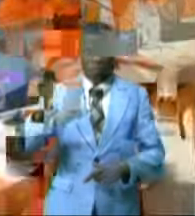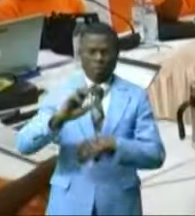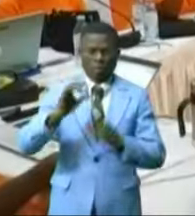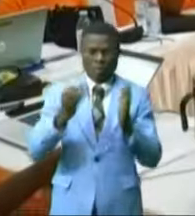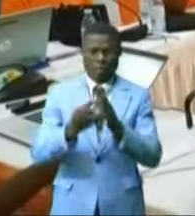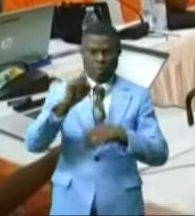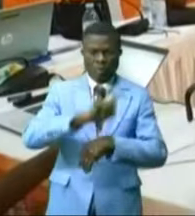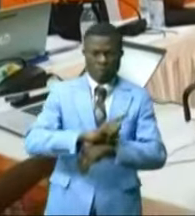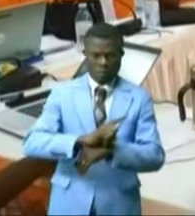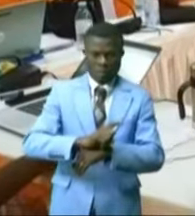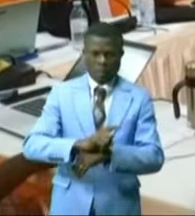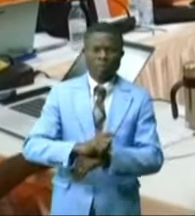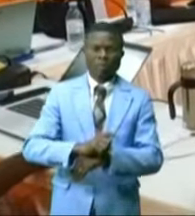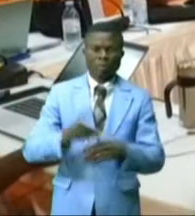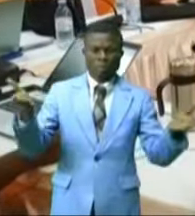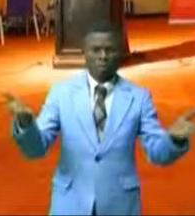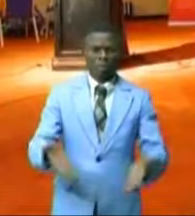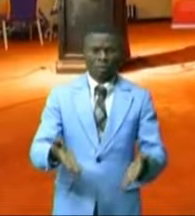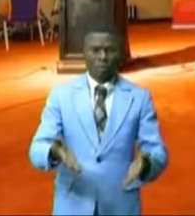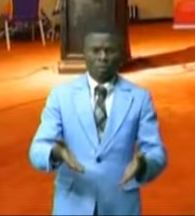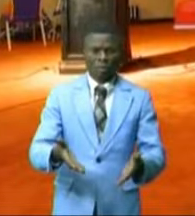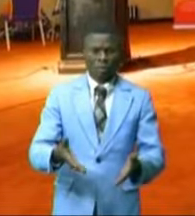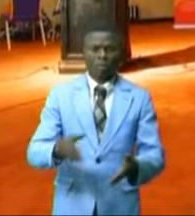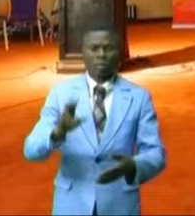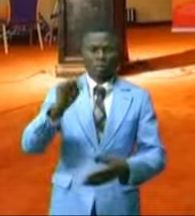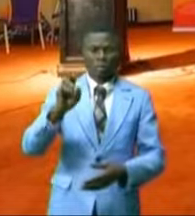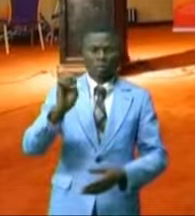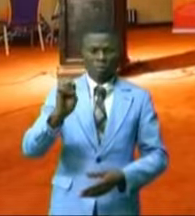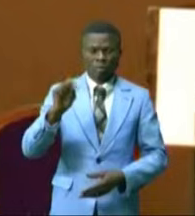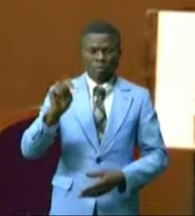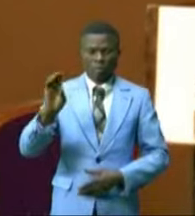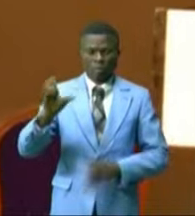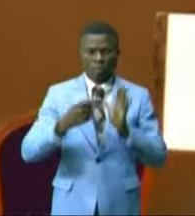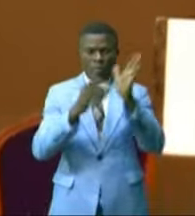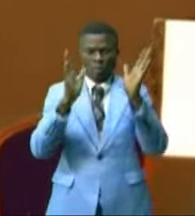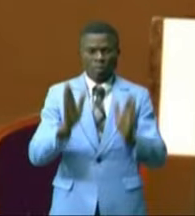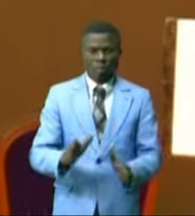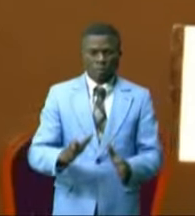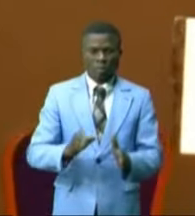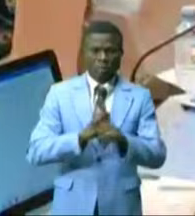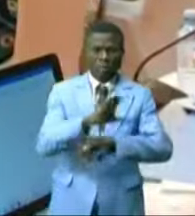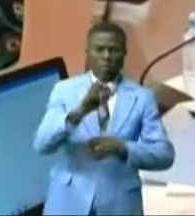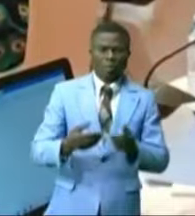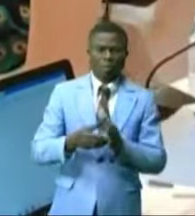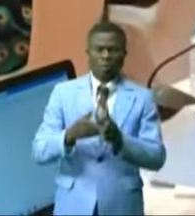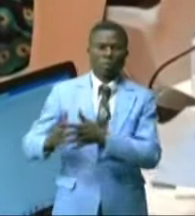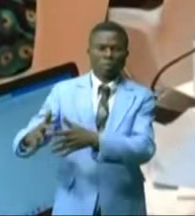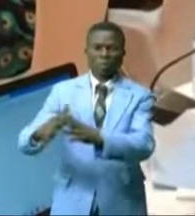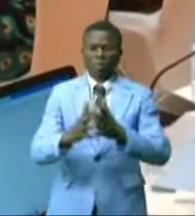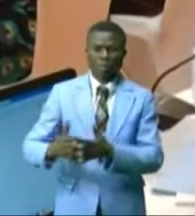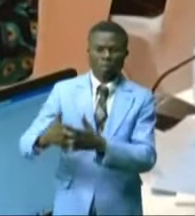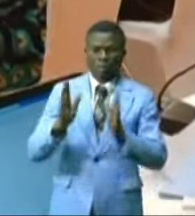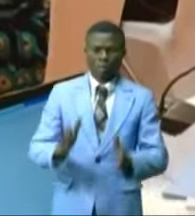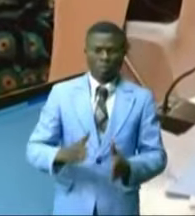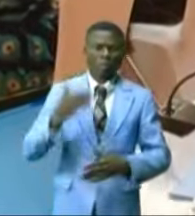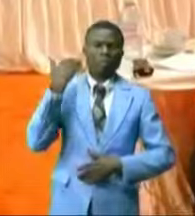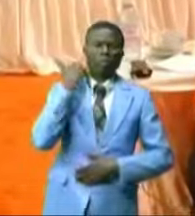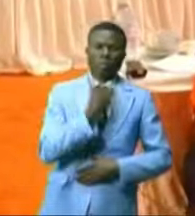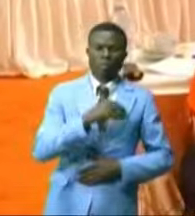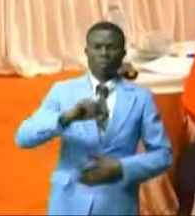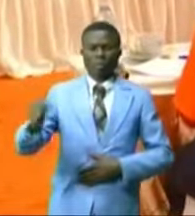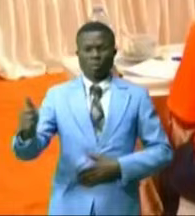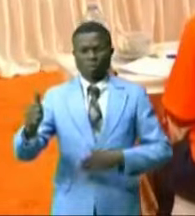d'activisme 2023. En présence de Neneba, représentant de l'envoyé spécial des Nations Unies en Ouganda et